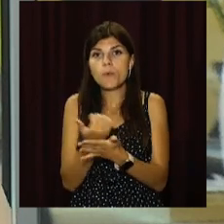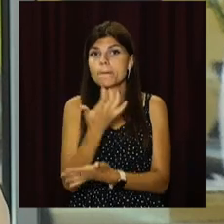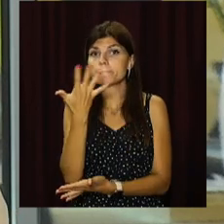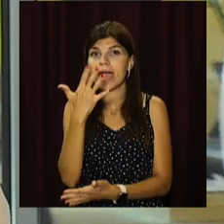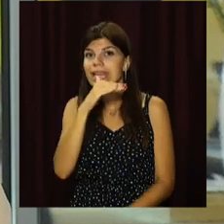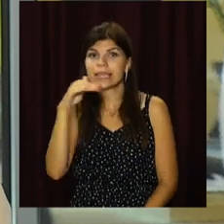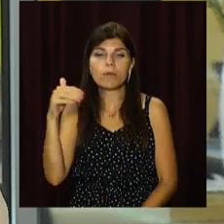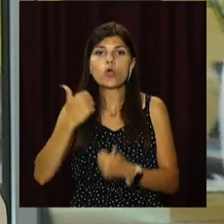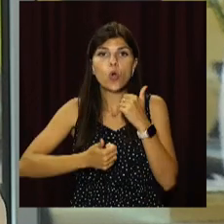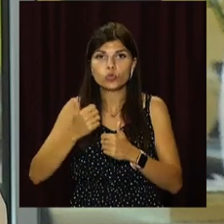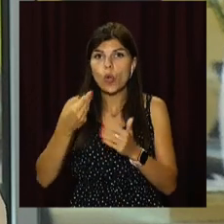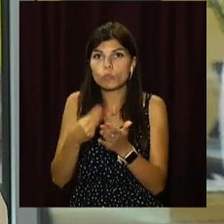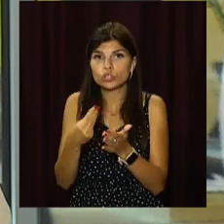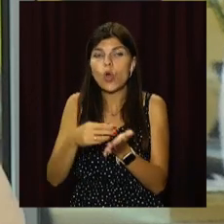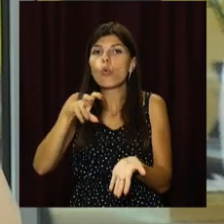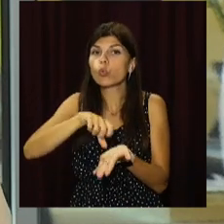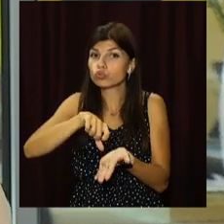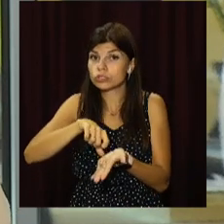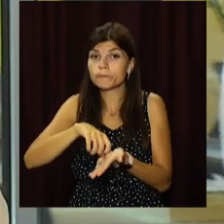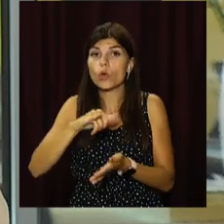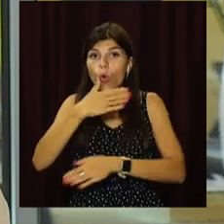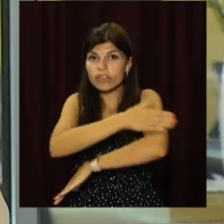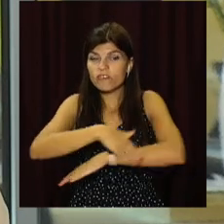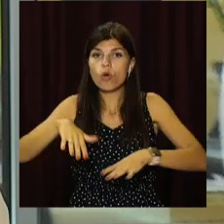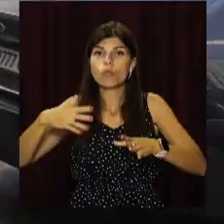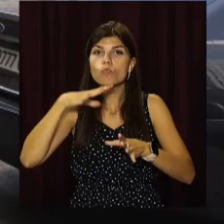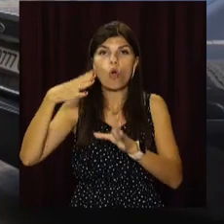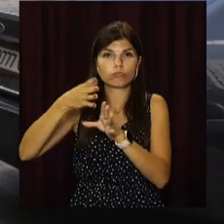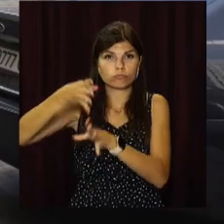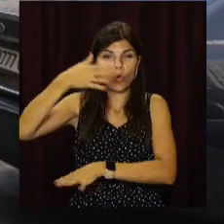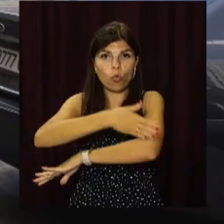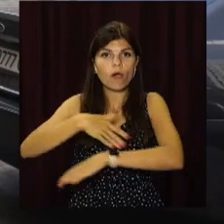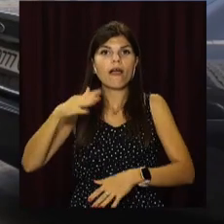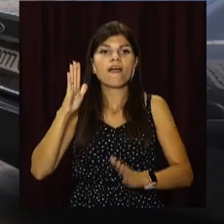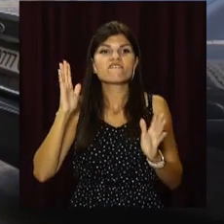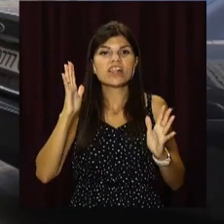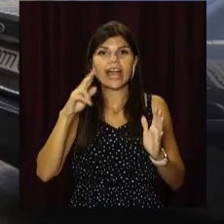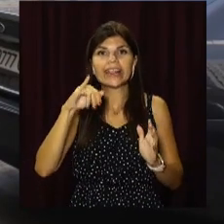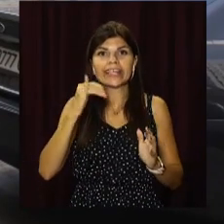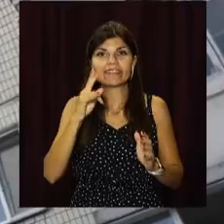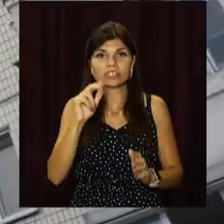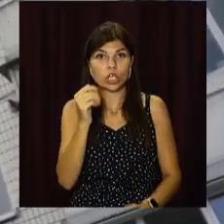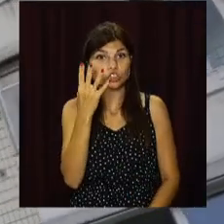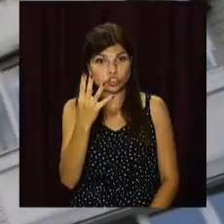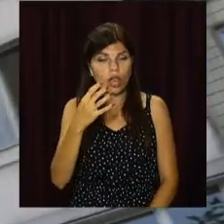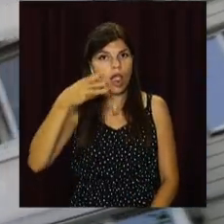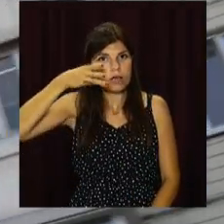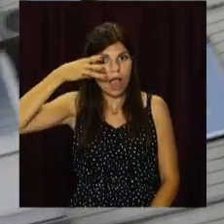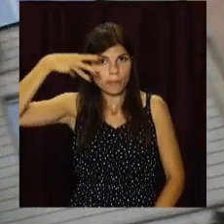5-го етапу конкурсу «Бюджет участі». У дворі багатоповерхівки на вулиці Велика Діївська, 4, встановили